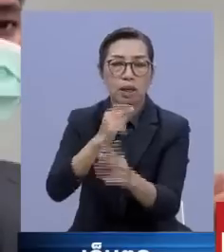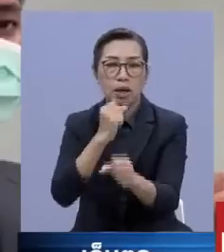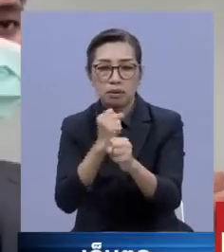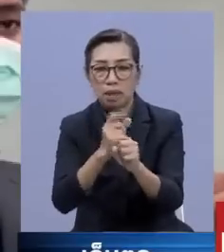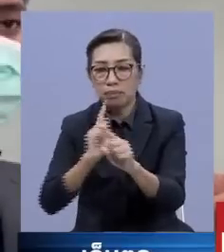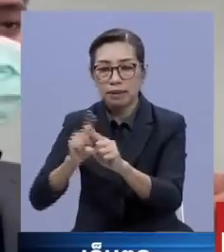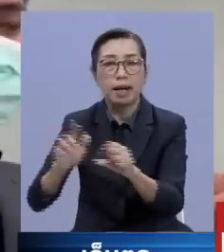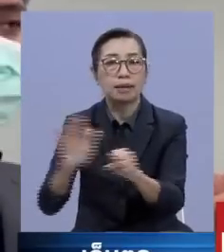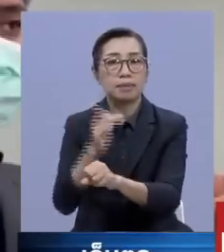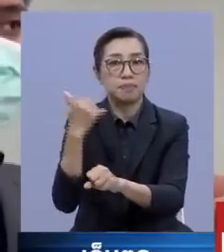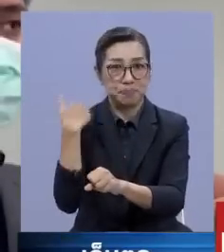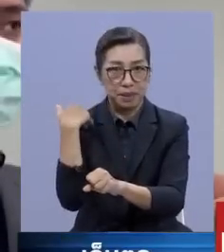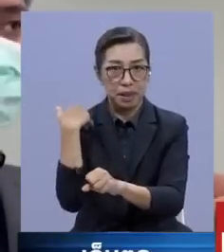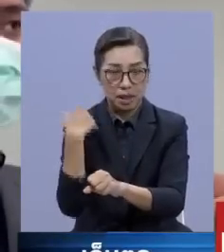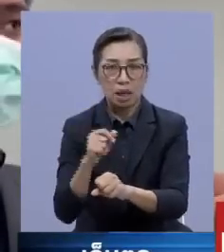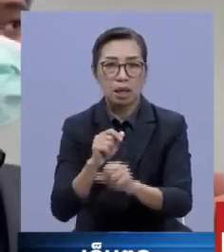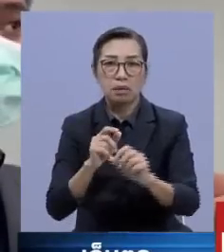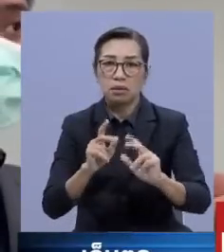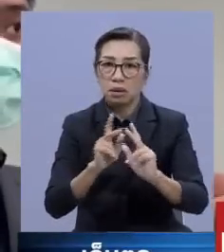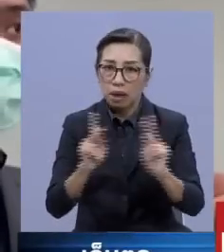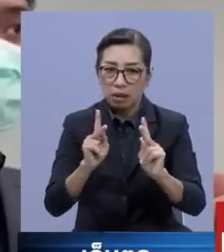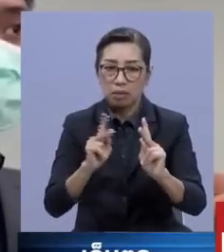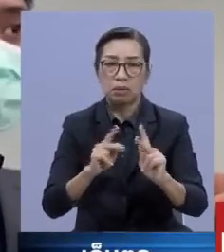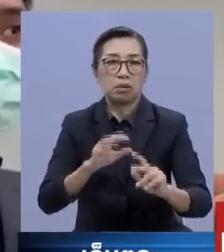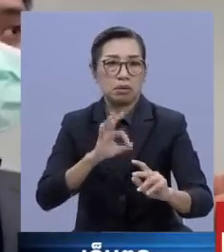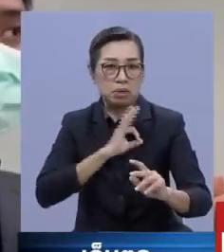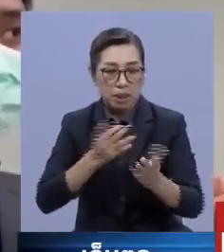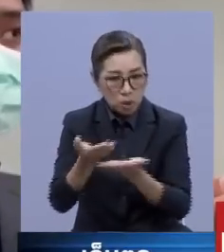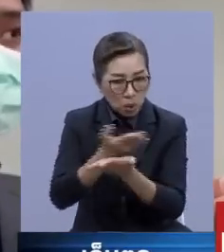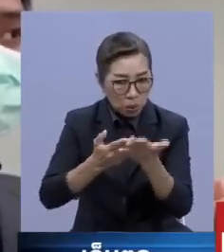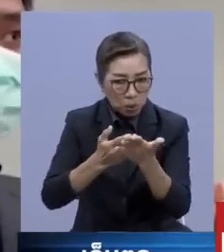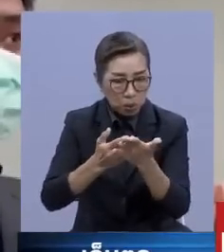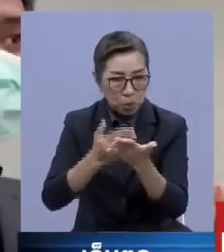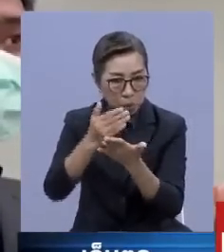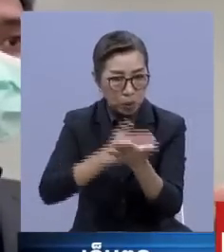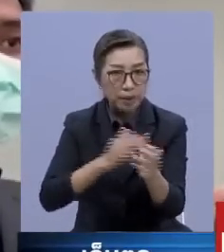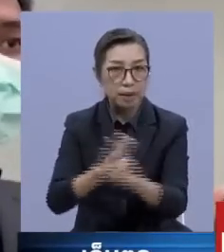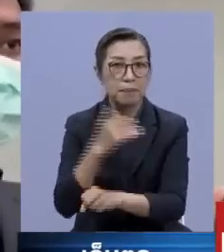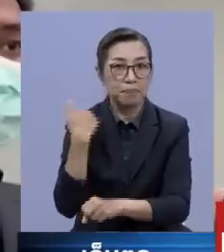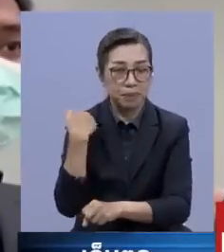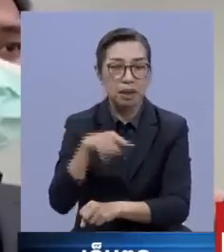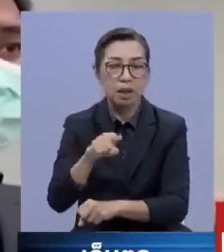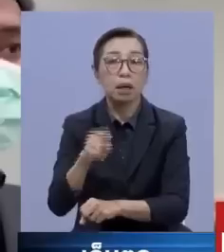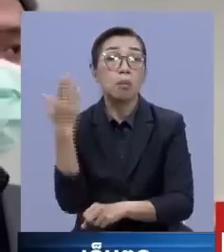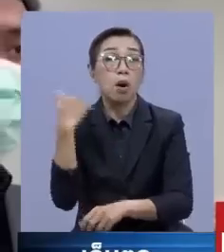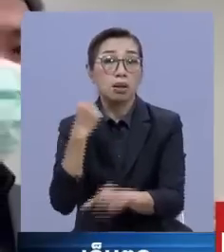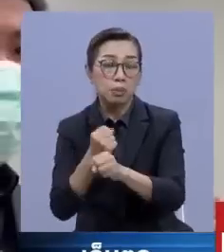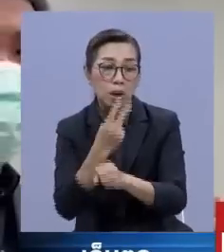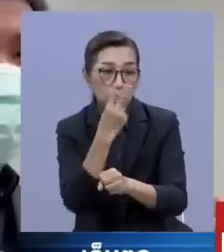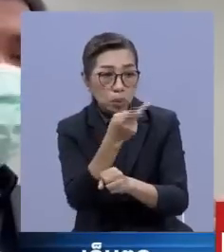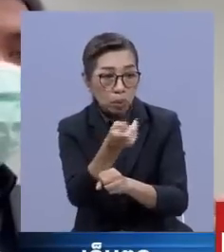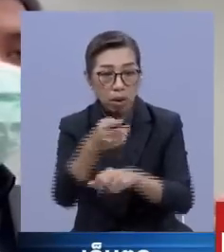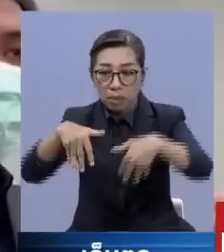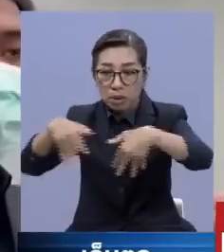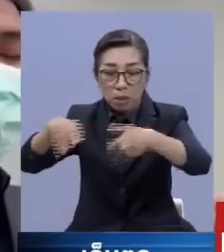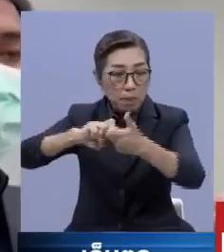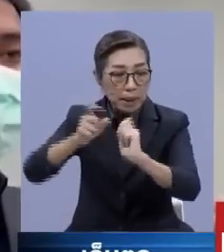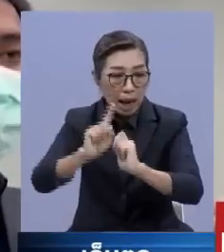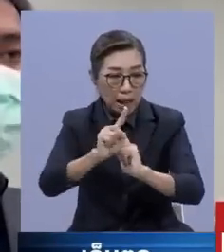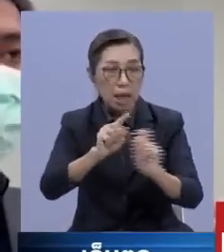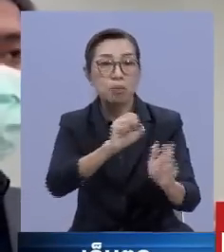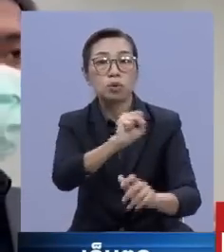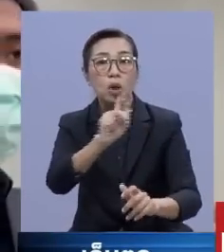ที่สภาเองก็ได้พิจารณาอย่างเต็มที่เหมือนกันว่าที่ผ่านมาเราก็ฟังความเห็นจากทางสภาแหละว่าอะไรเป็นปัญหาประชาชนอะไรคือสิ่